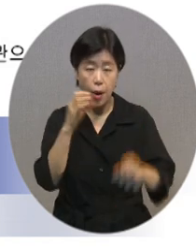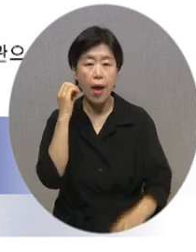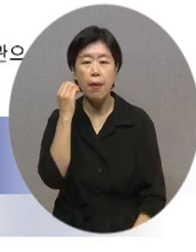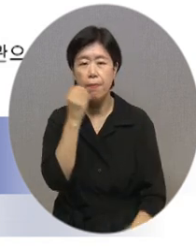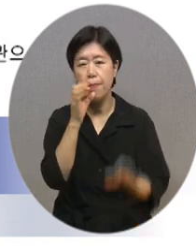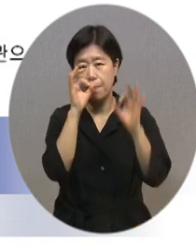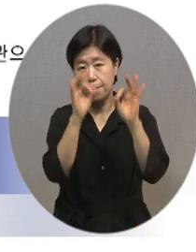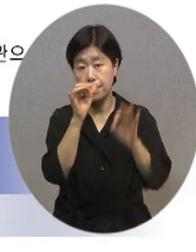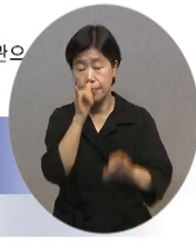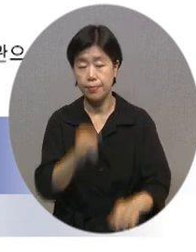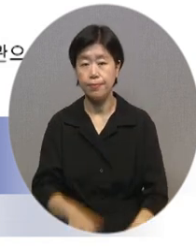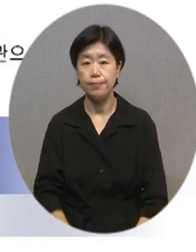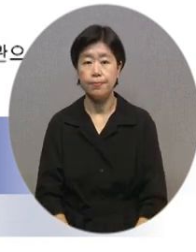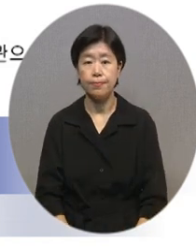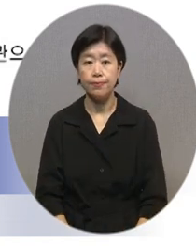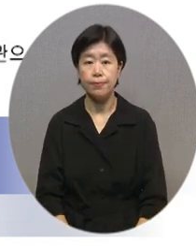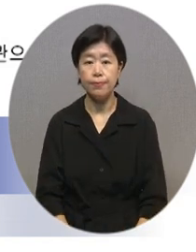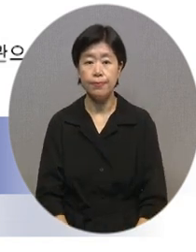확인